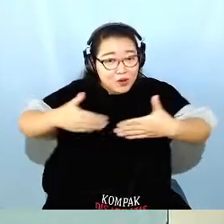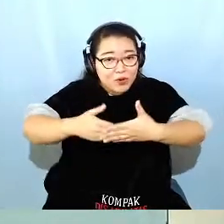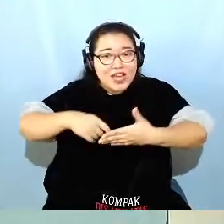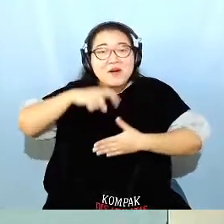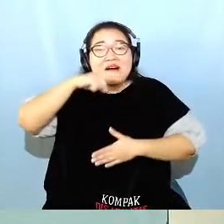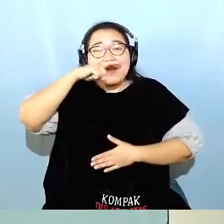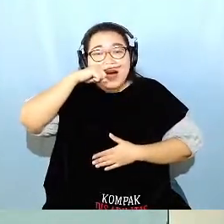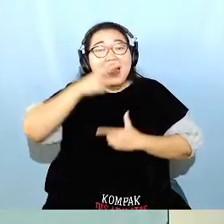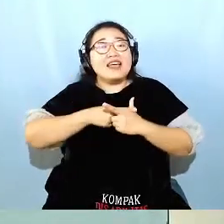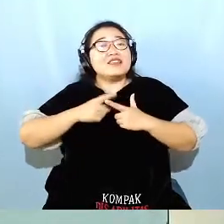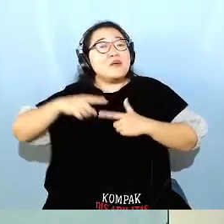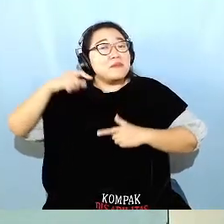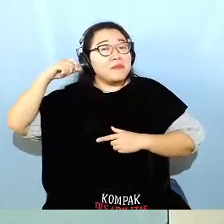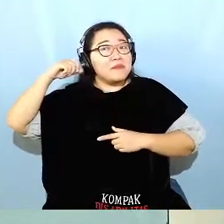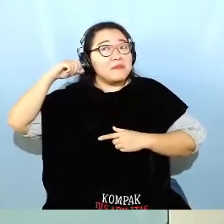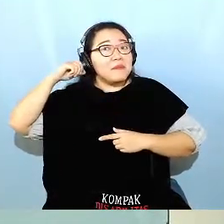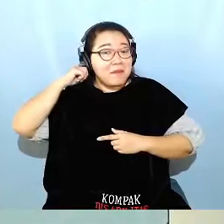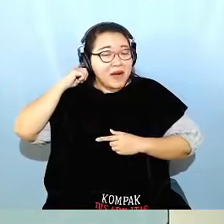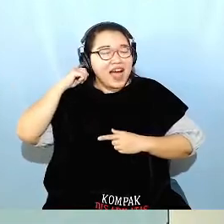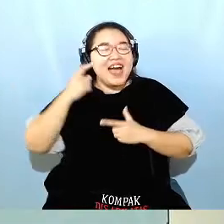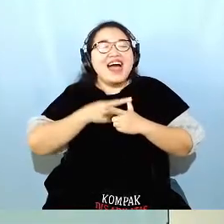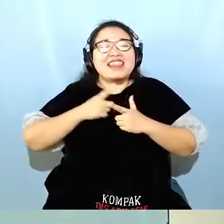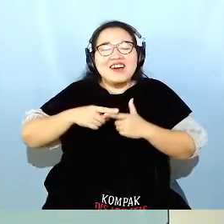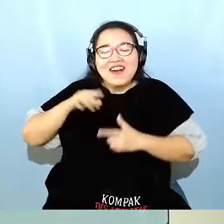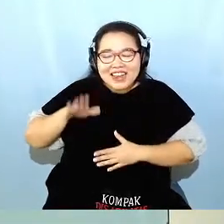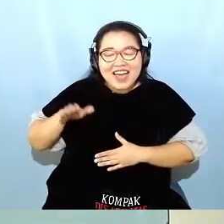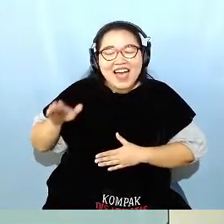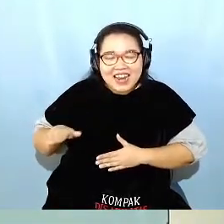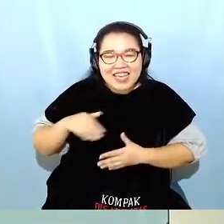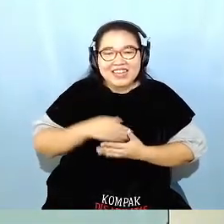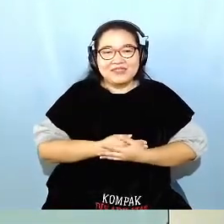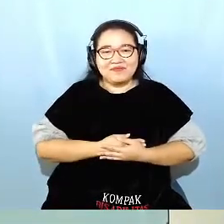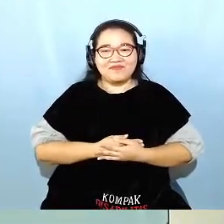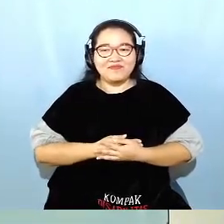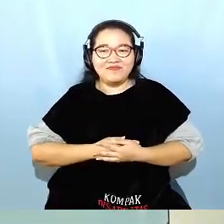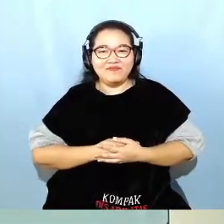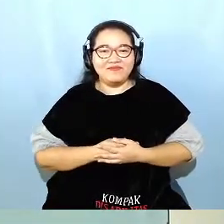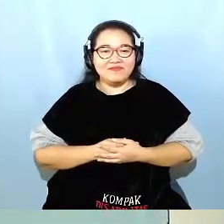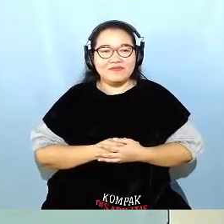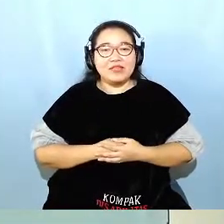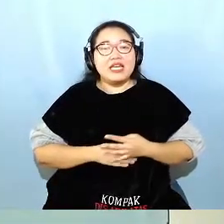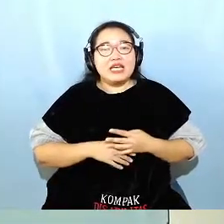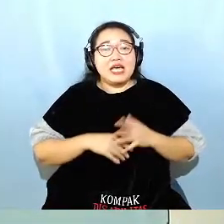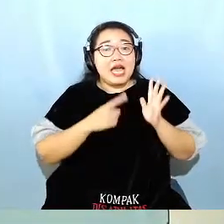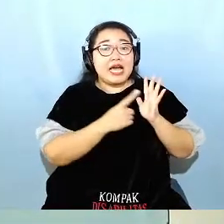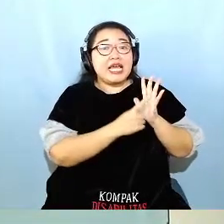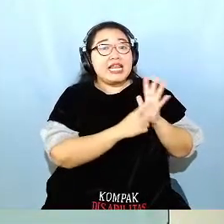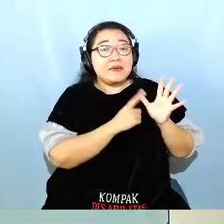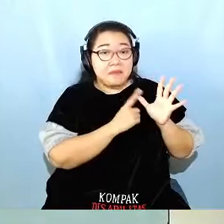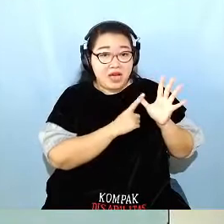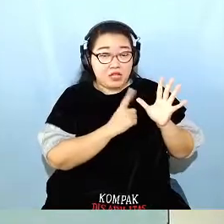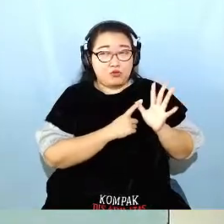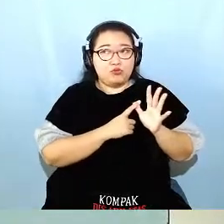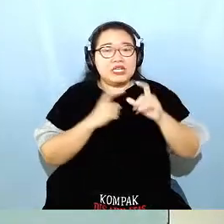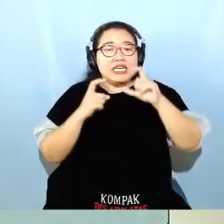Kalau punya suami bau, ya mbok dimandiin. Dibelikan parfum. Karena engkau sebagai istri yang